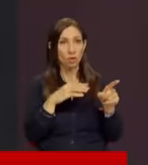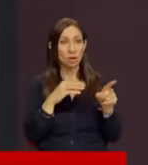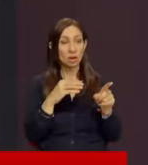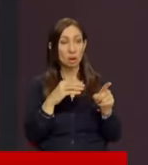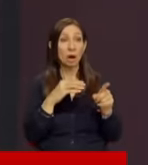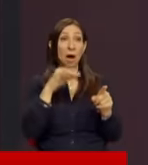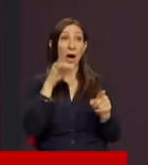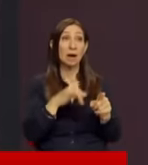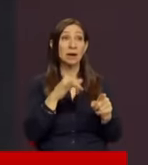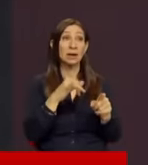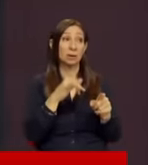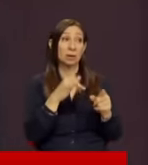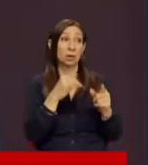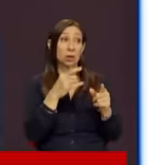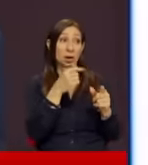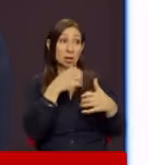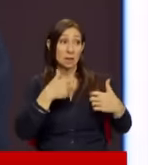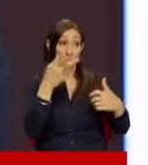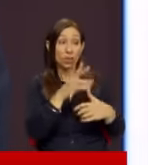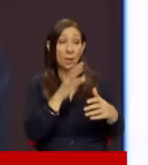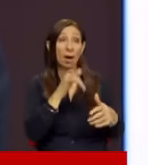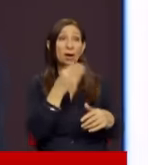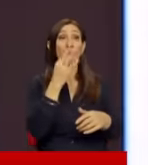yiğidi öldür hakkını yeme demişler ya. Evet.